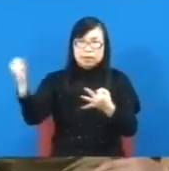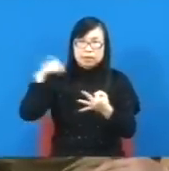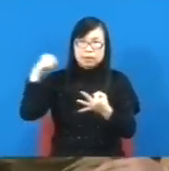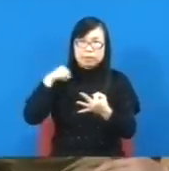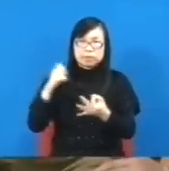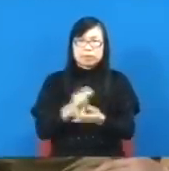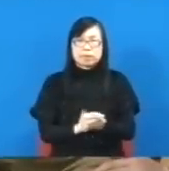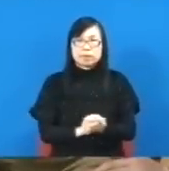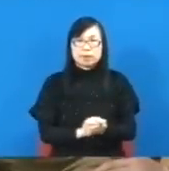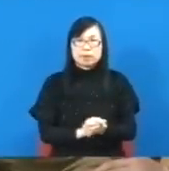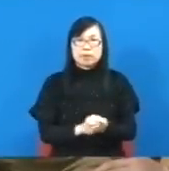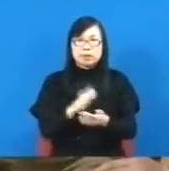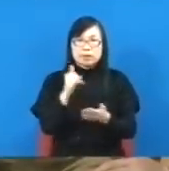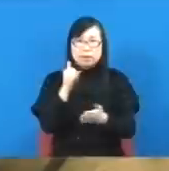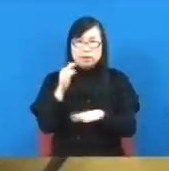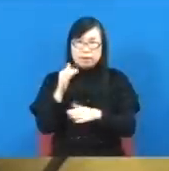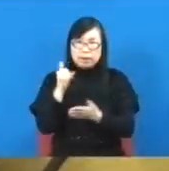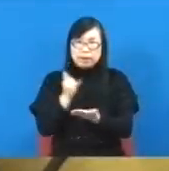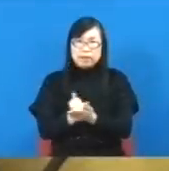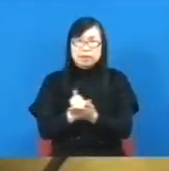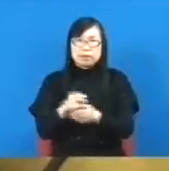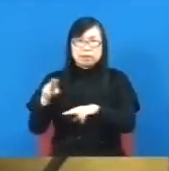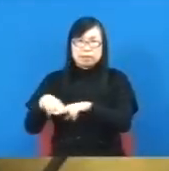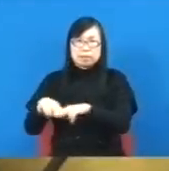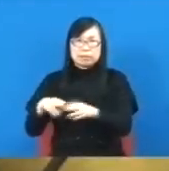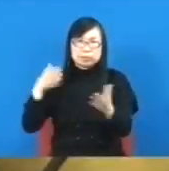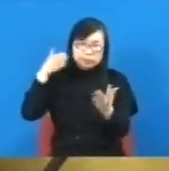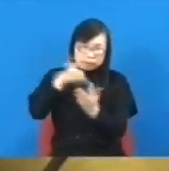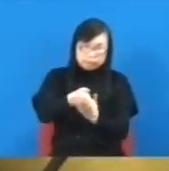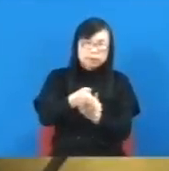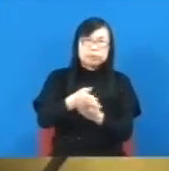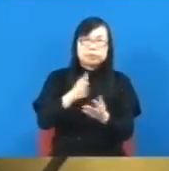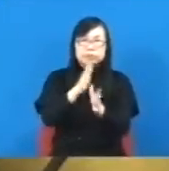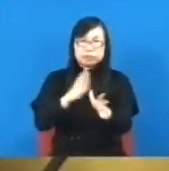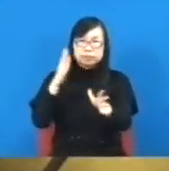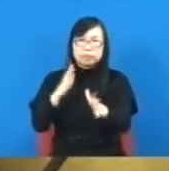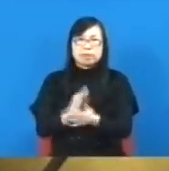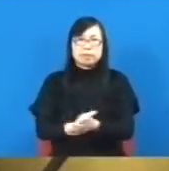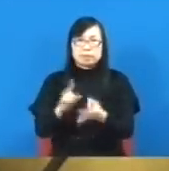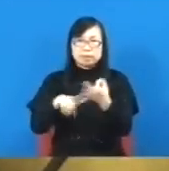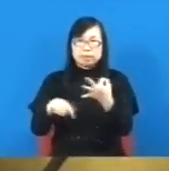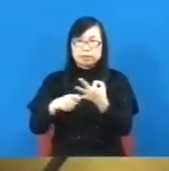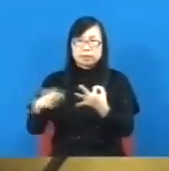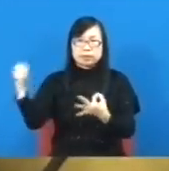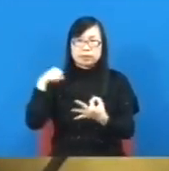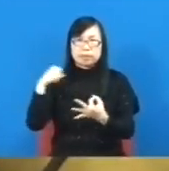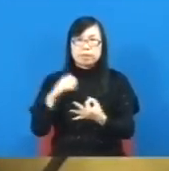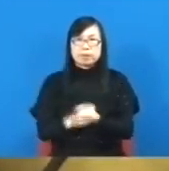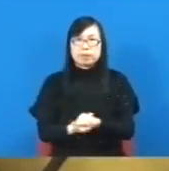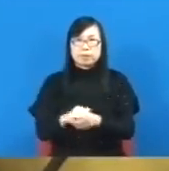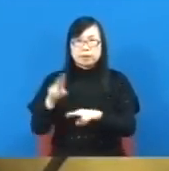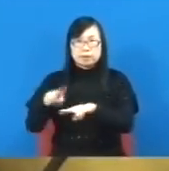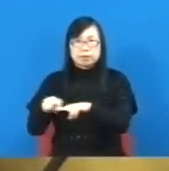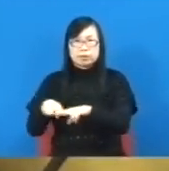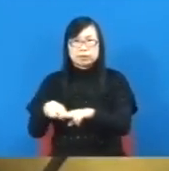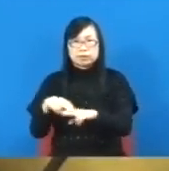去安徽做插隊啫，即係安徽 嗰陣時啦。 係啦，但其實阿李克強咧喺單嘢都穿咗崩嘅